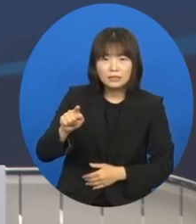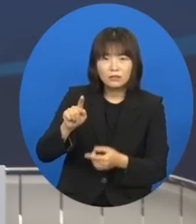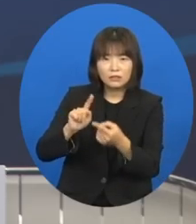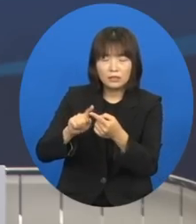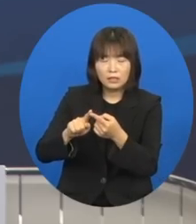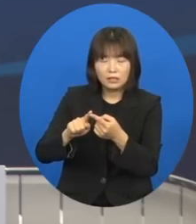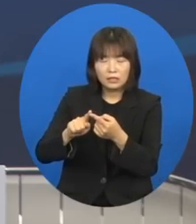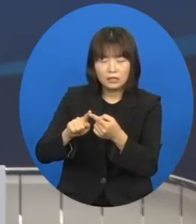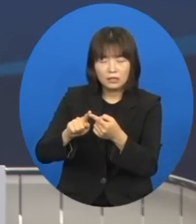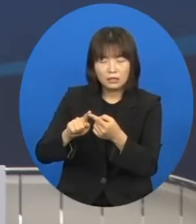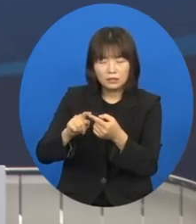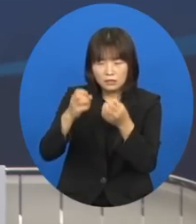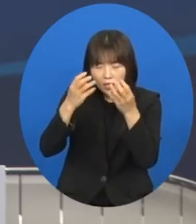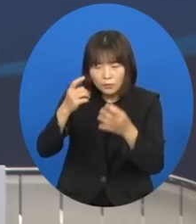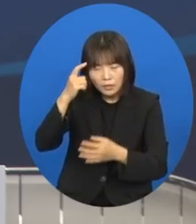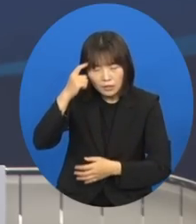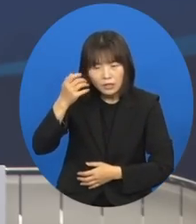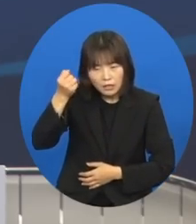새롭게 가져야 된다는 것입니다.